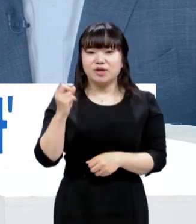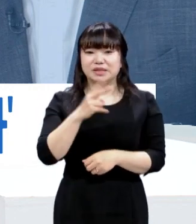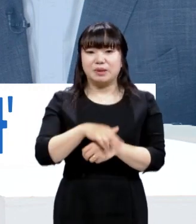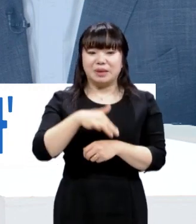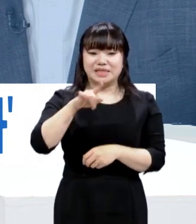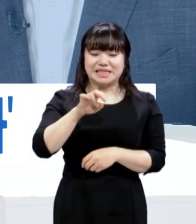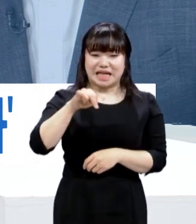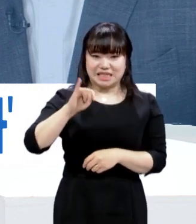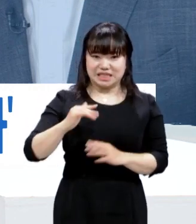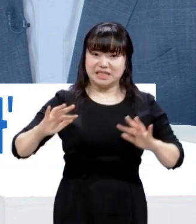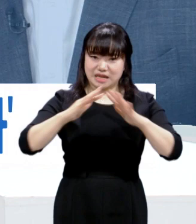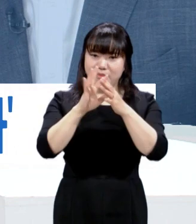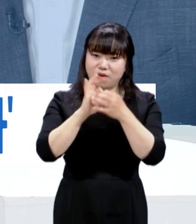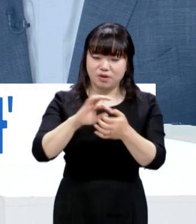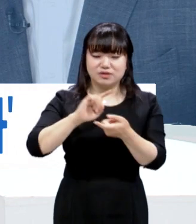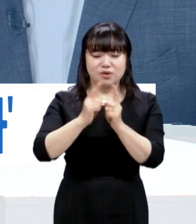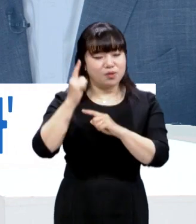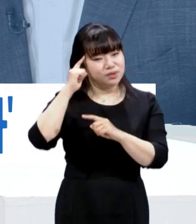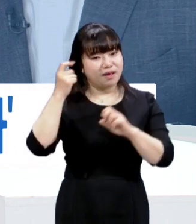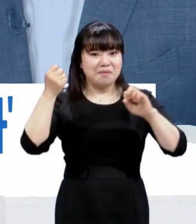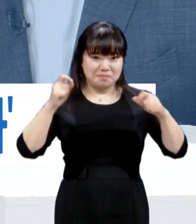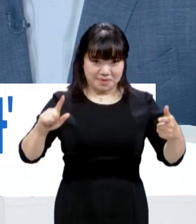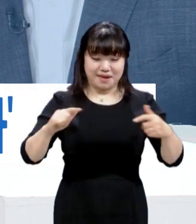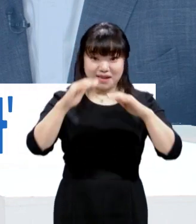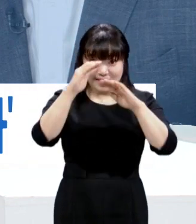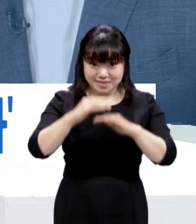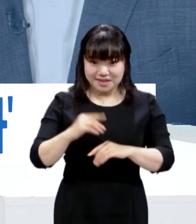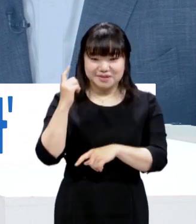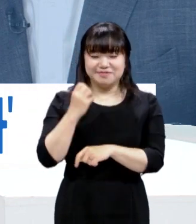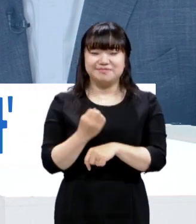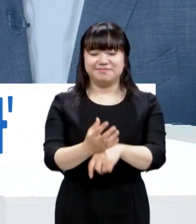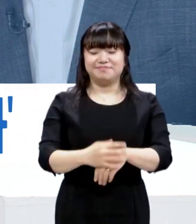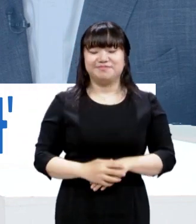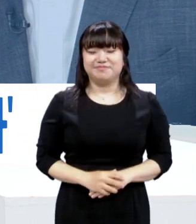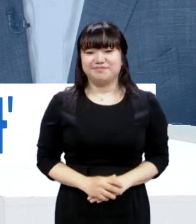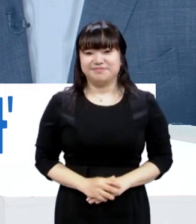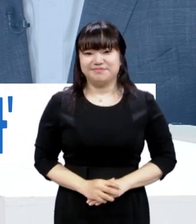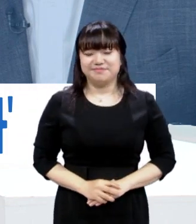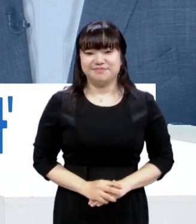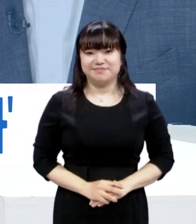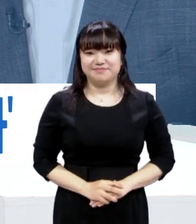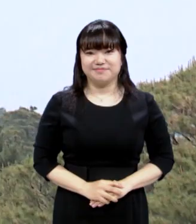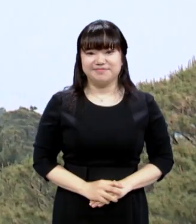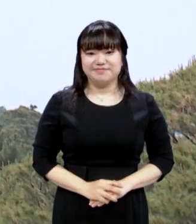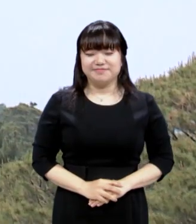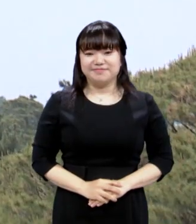일대 개발에 대해 서로 다른 공약을 내놨습니다 관련해 요 직접 정리했습니다